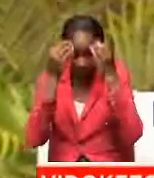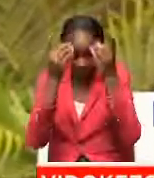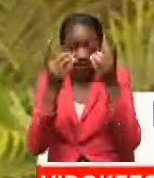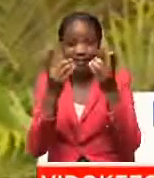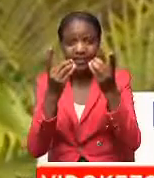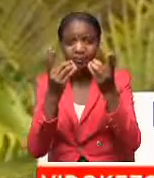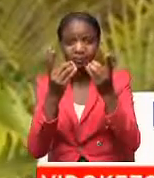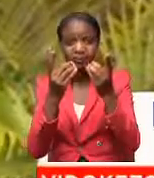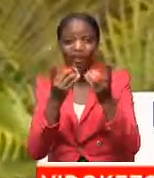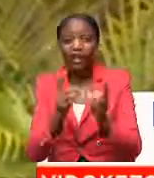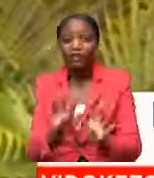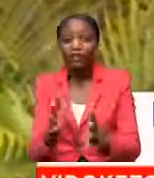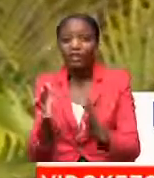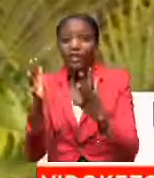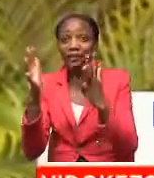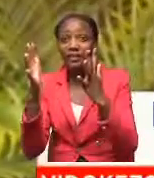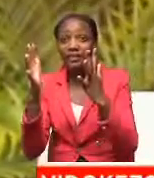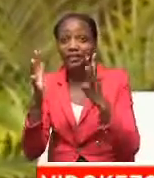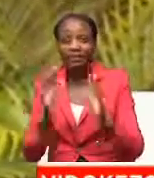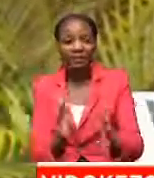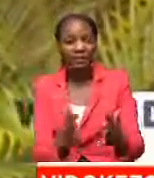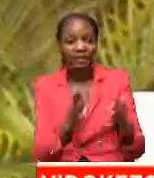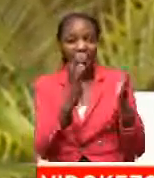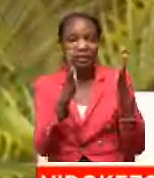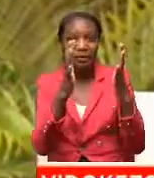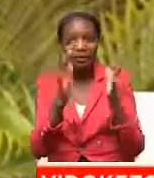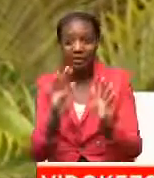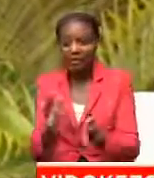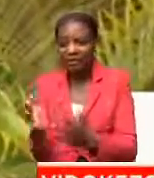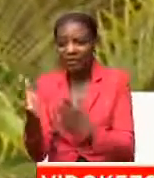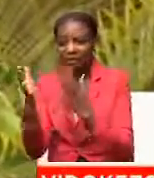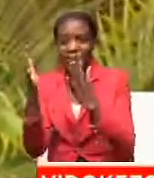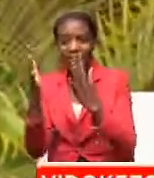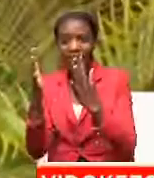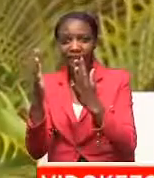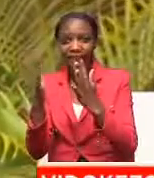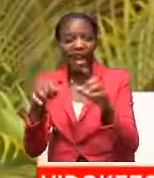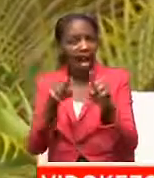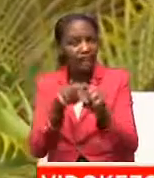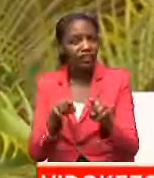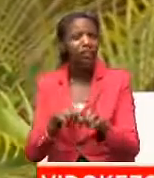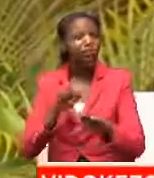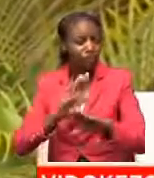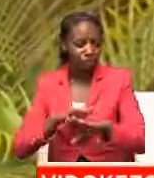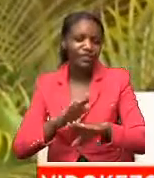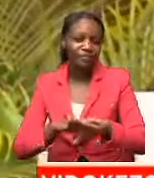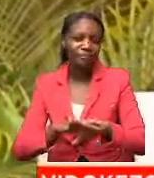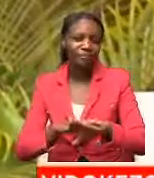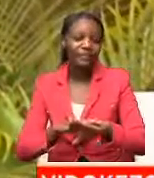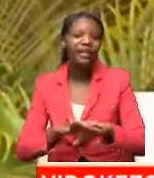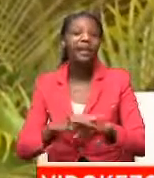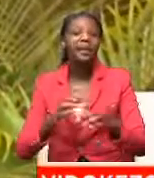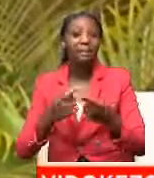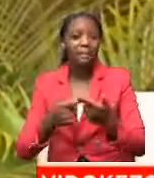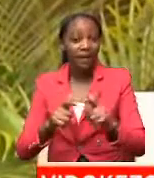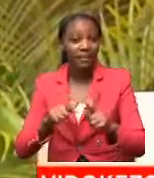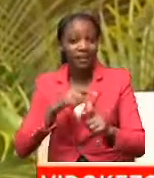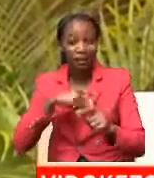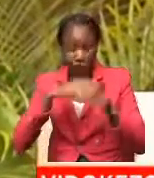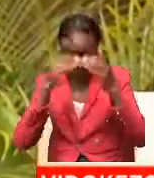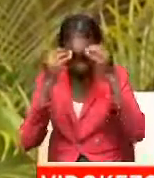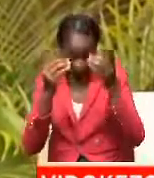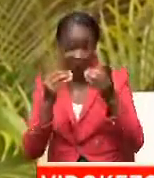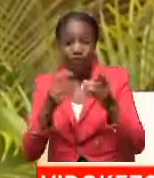with hand clap, kuwapigia makofi na kuappreciate, which is also a great gesture, sisi